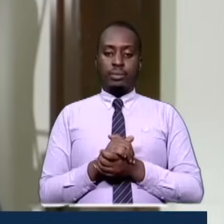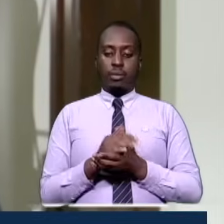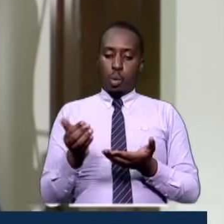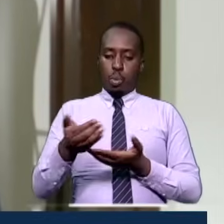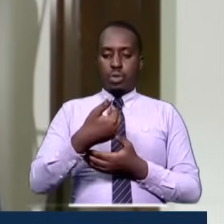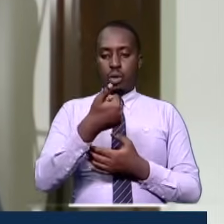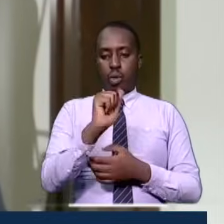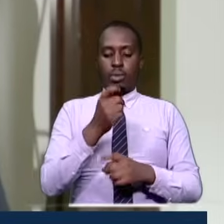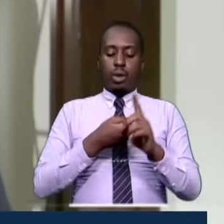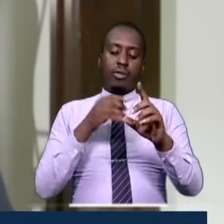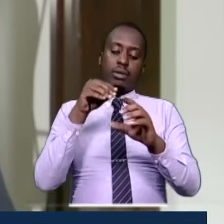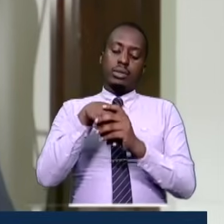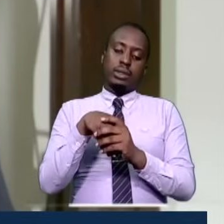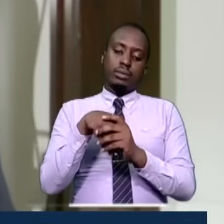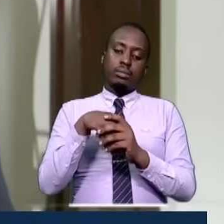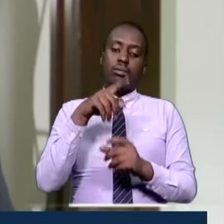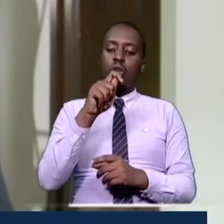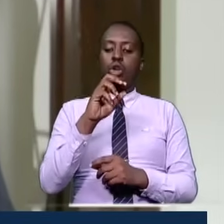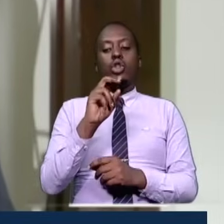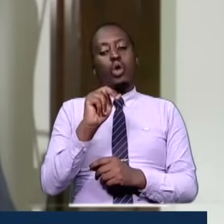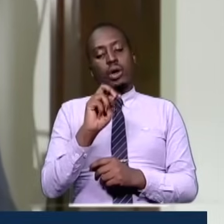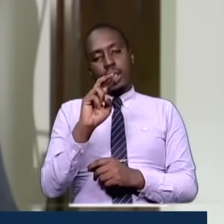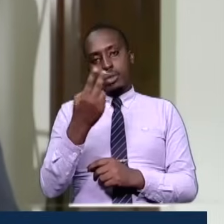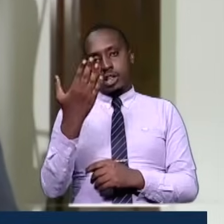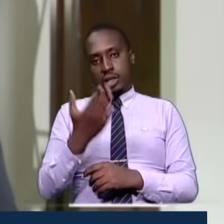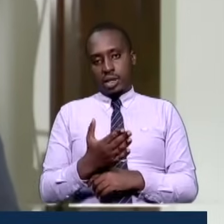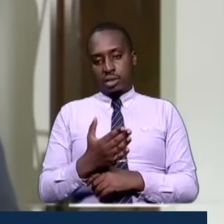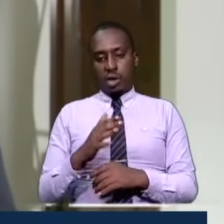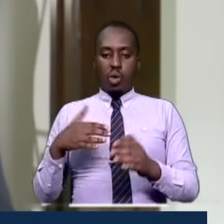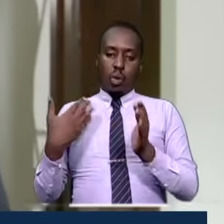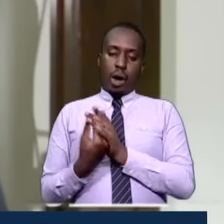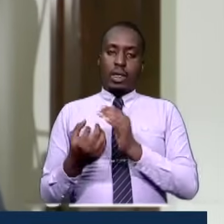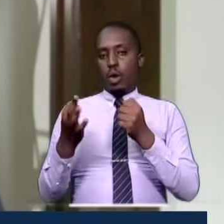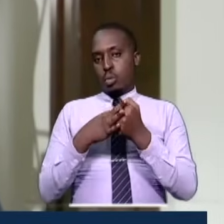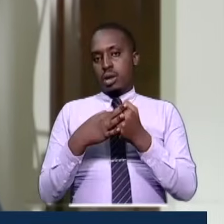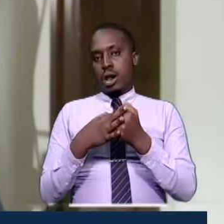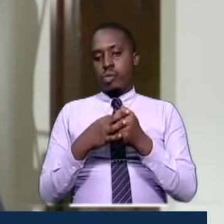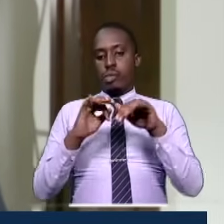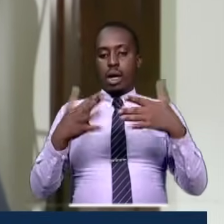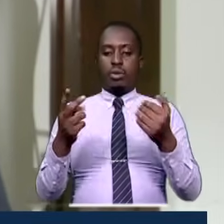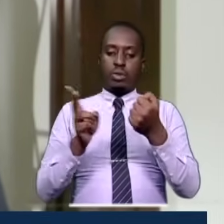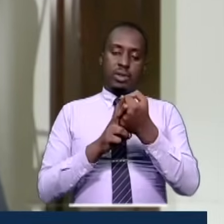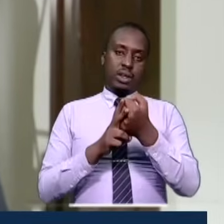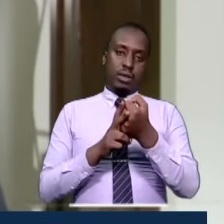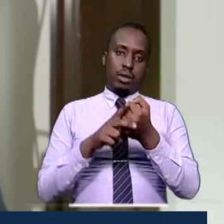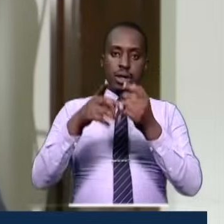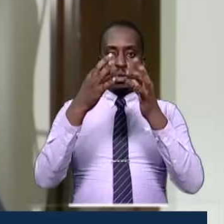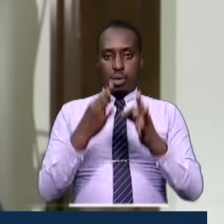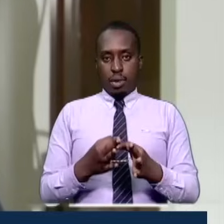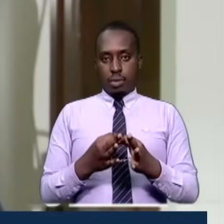umusaruro wabo ukava kuri tone ebyiri n'igice ukagira ku munani da cyangwa ku zirindwi ibyo